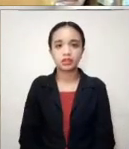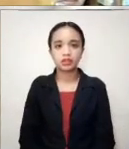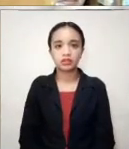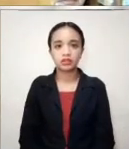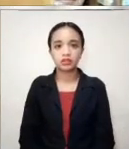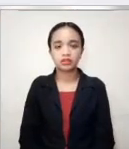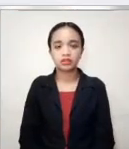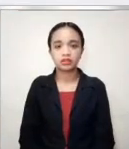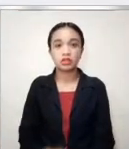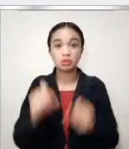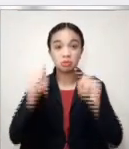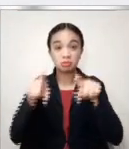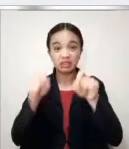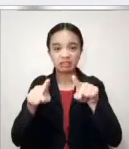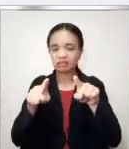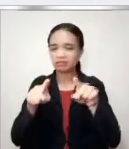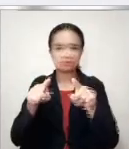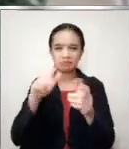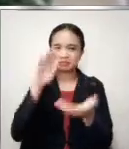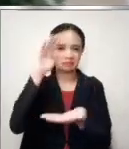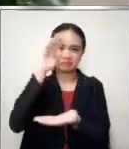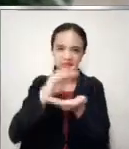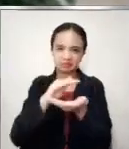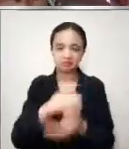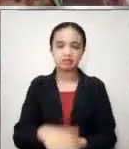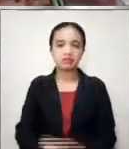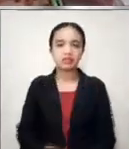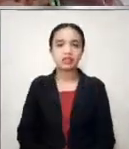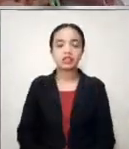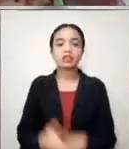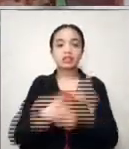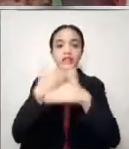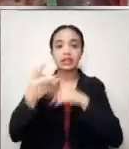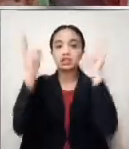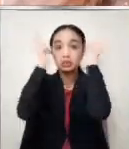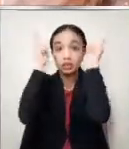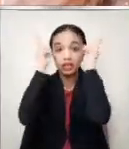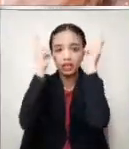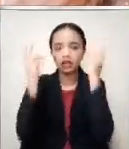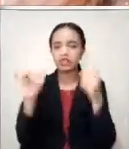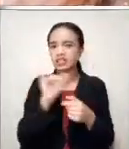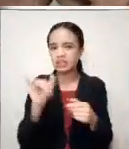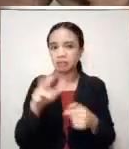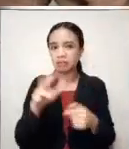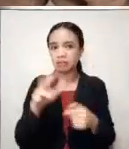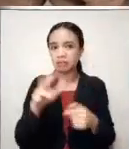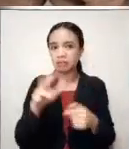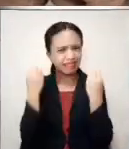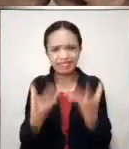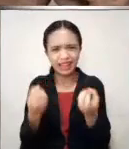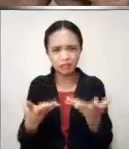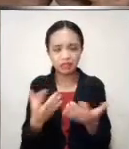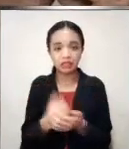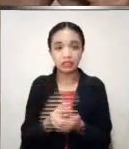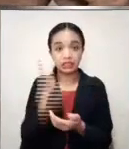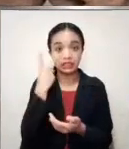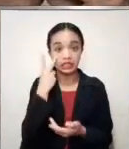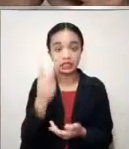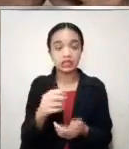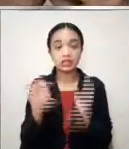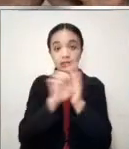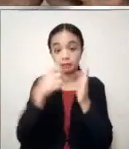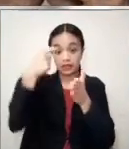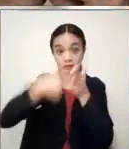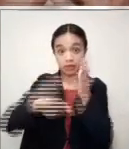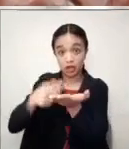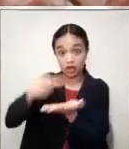talaga. Bukod sa mga gulay, may oversupply din ng manok. Ang farm gate price nito halimbawa sa Tarlac, Nueva